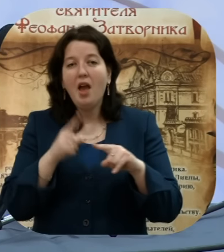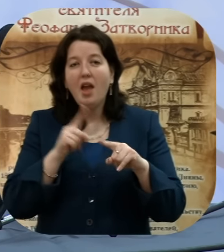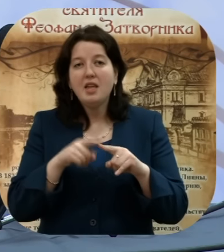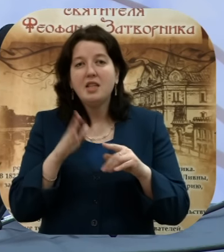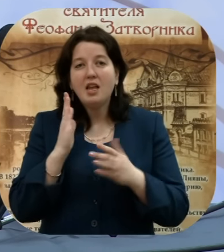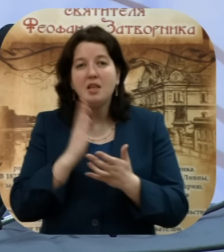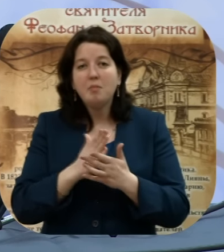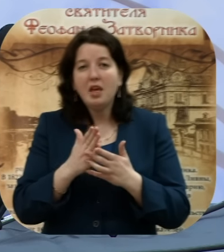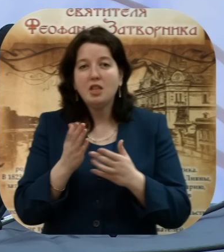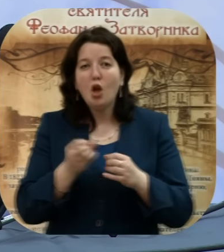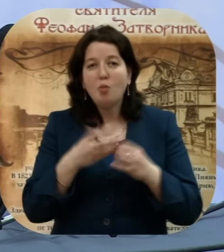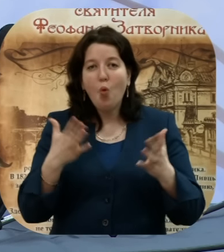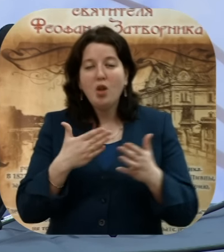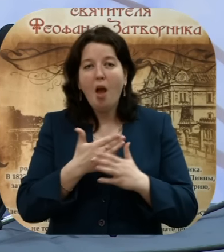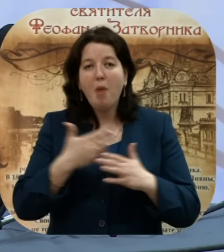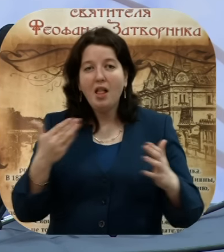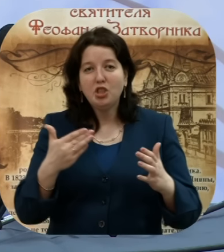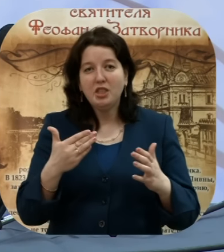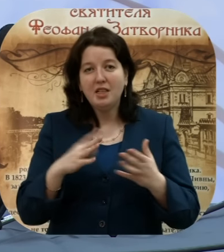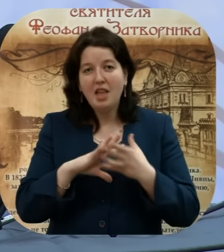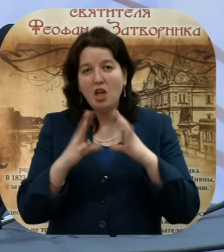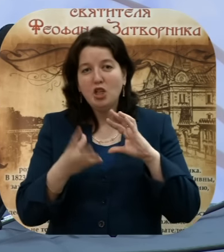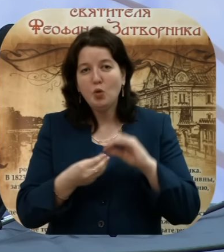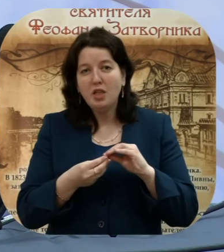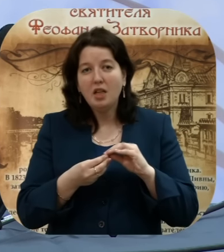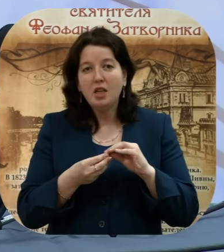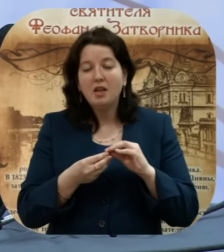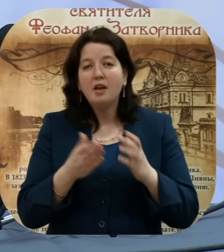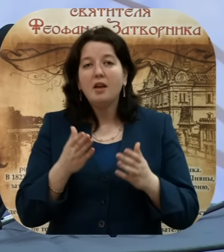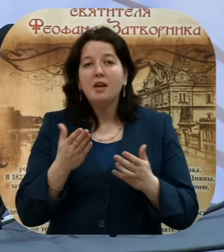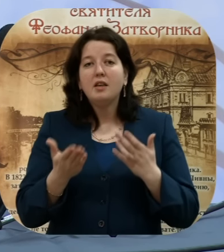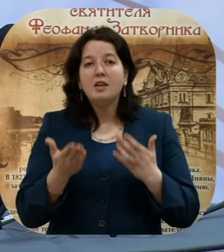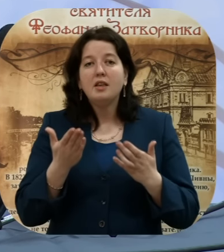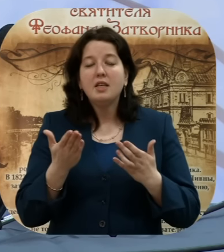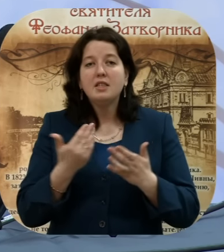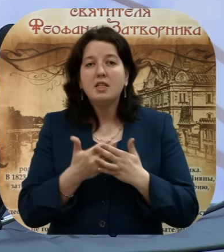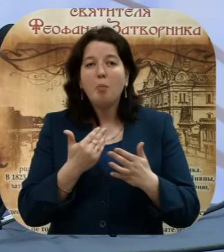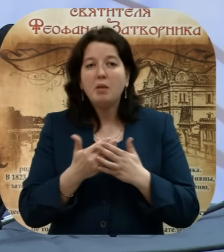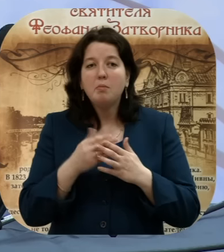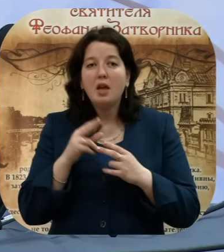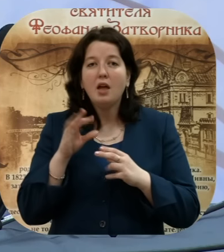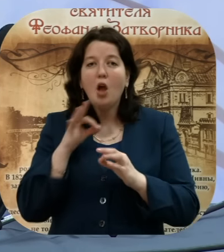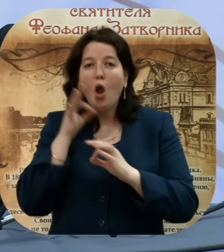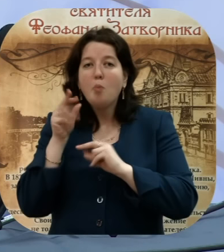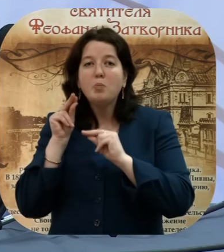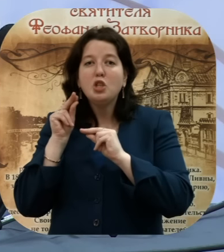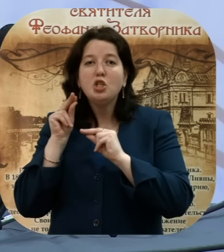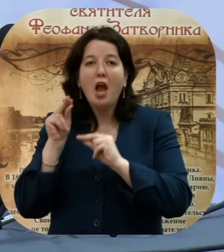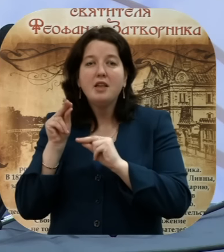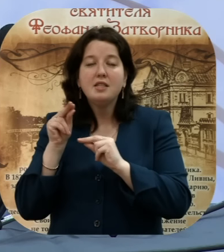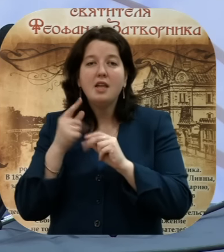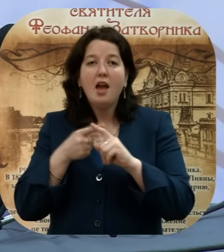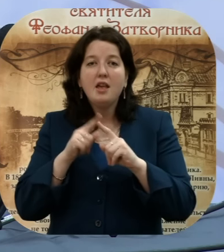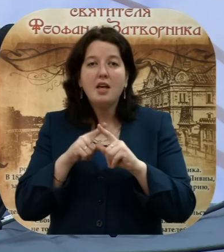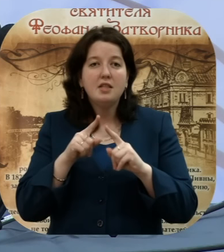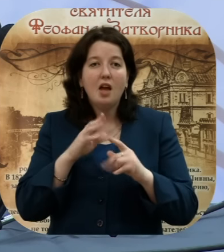эффект. Уже не смотрели бы на причастие, как на какой-то магический акт. Главное –